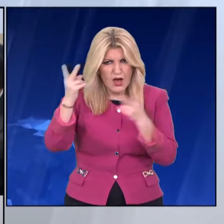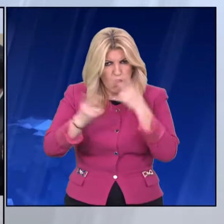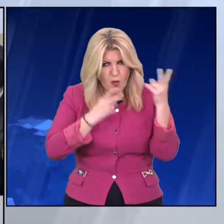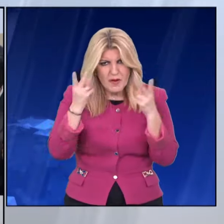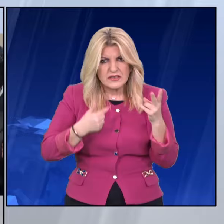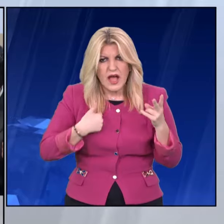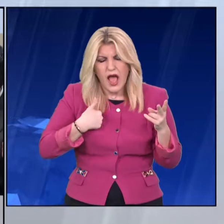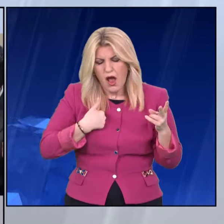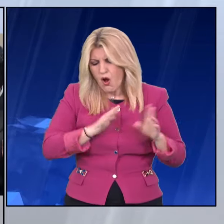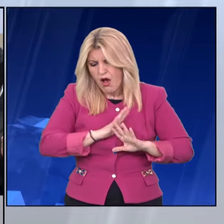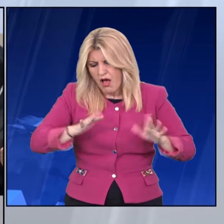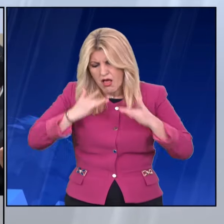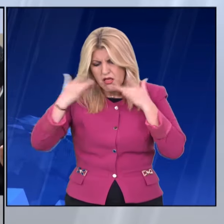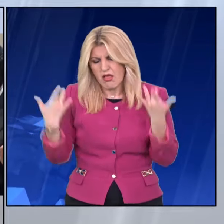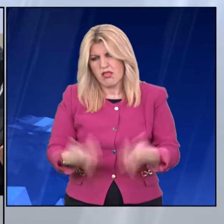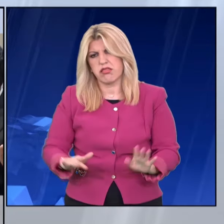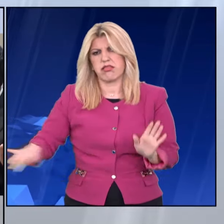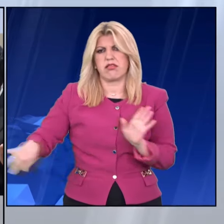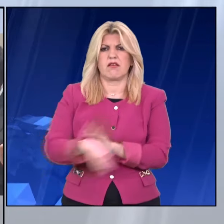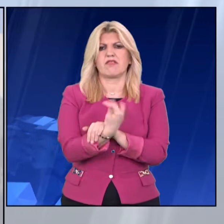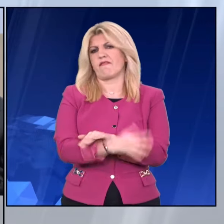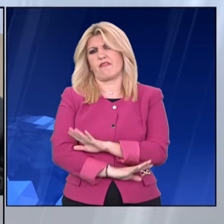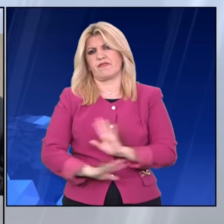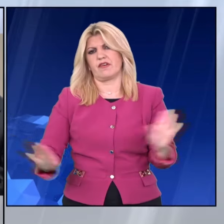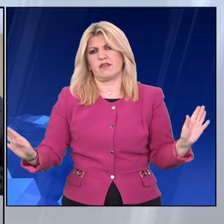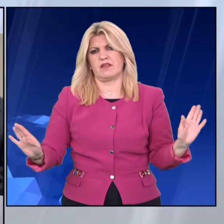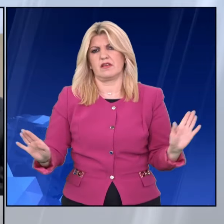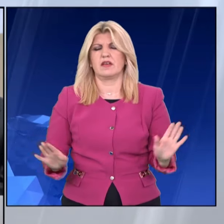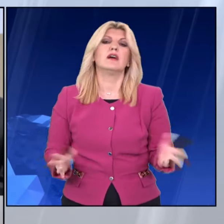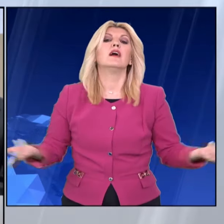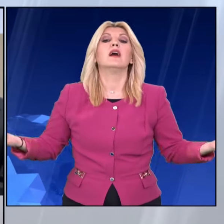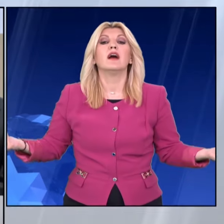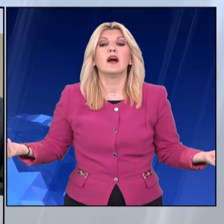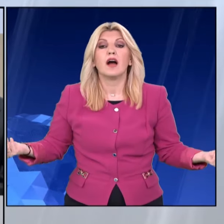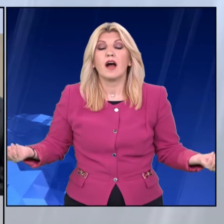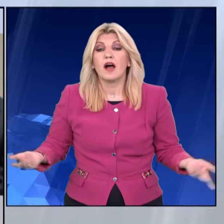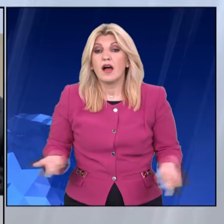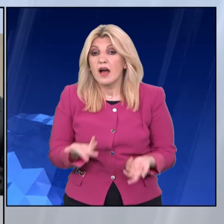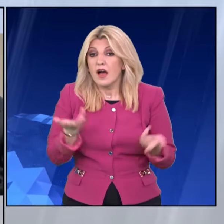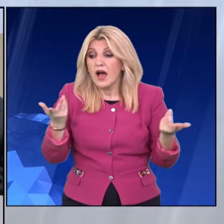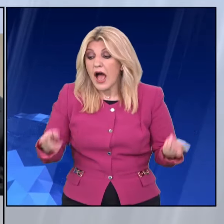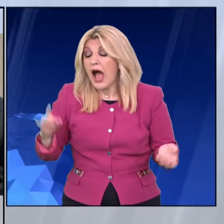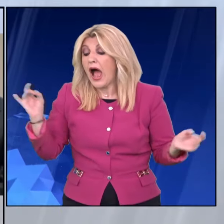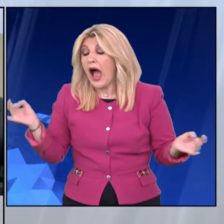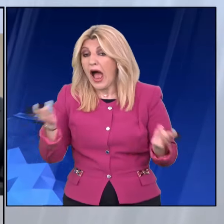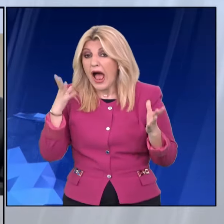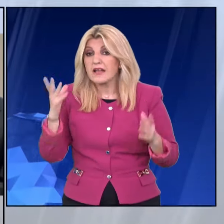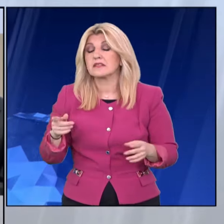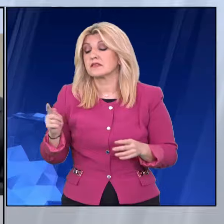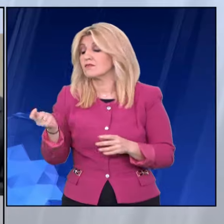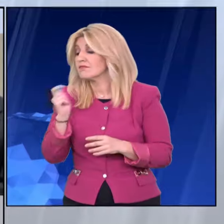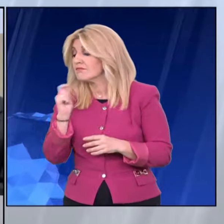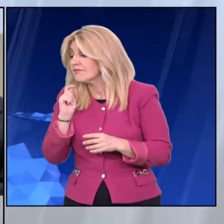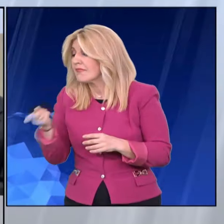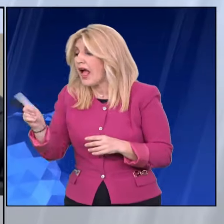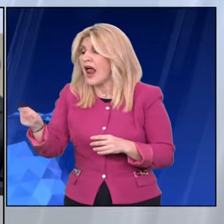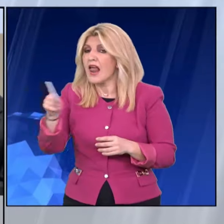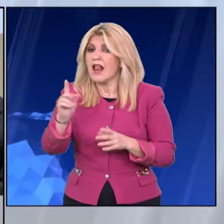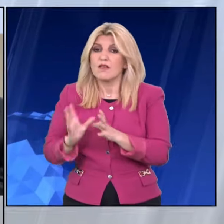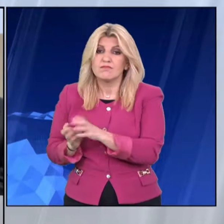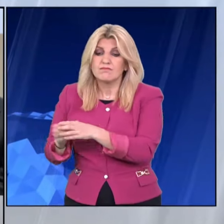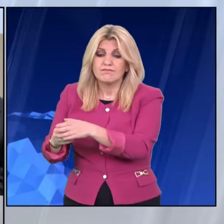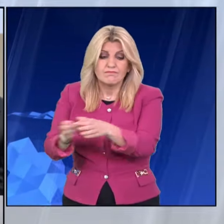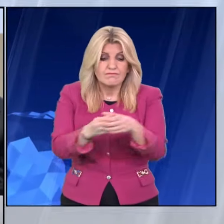στιγμή στο Μέγαρο Μαξίμου. Αν δεν καταφέρουν οι προοδευτικές δυνάμεις από μέρος του προβλήματος να γίνουν μέρος της λύσης, το